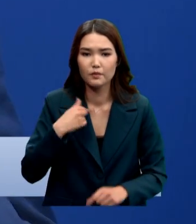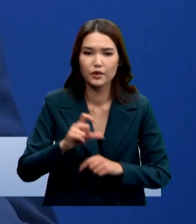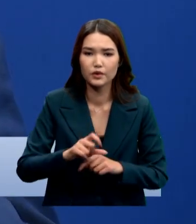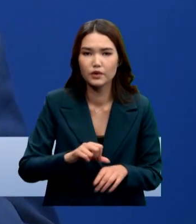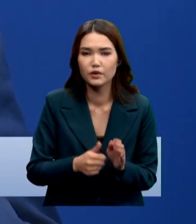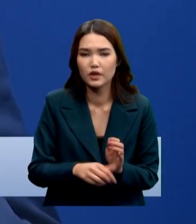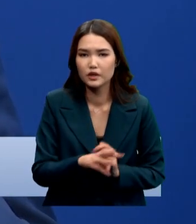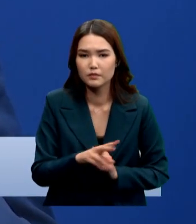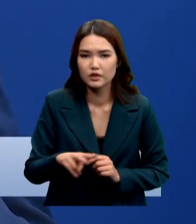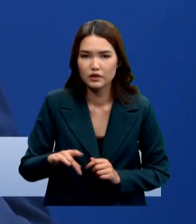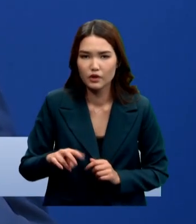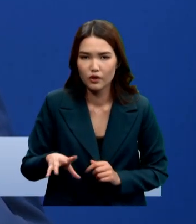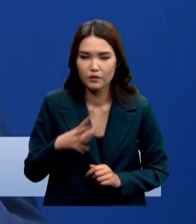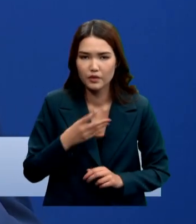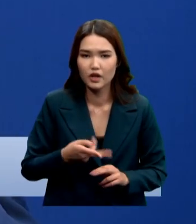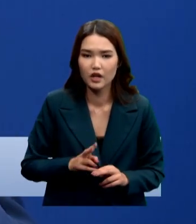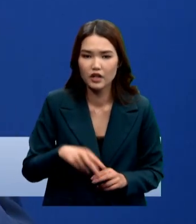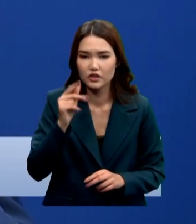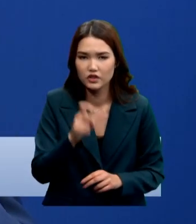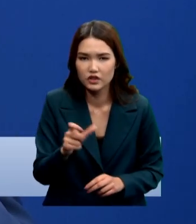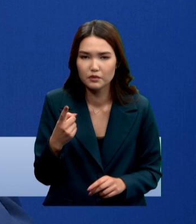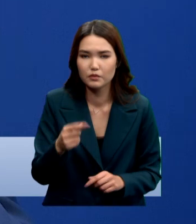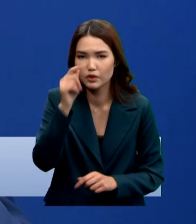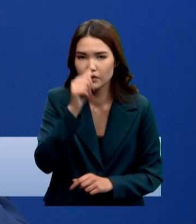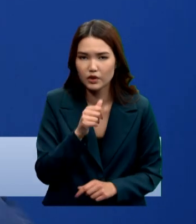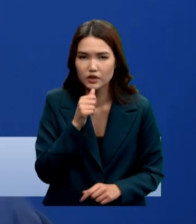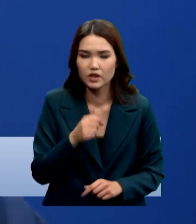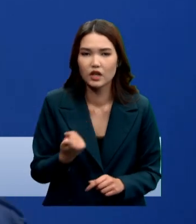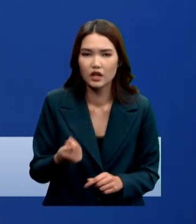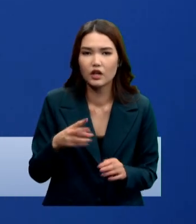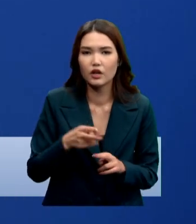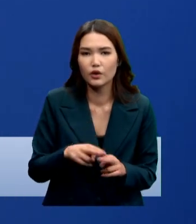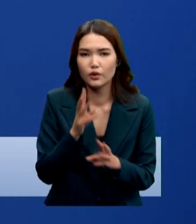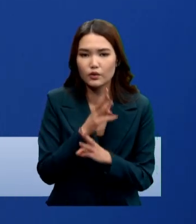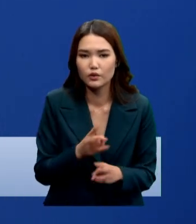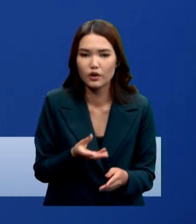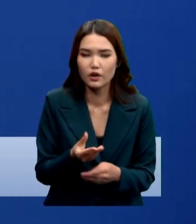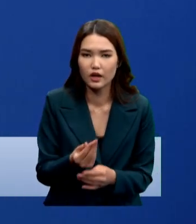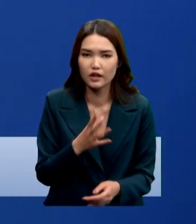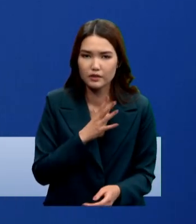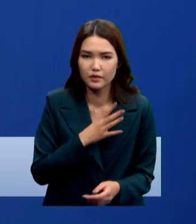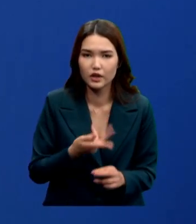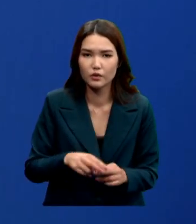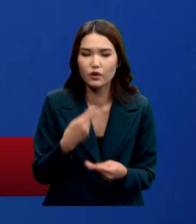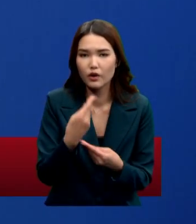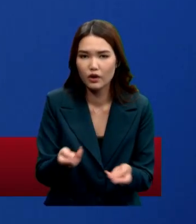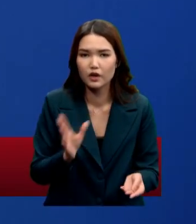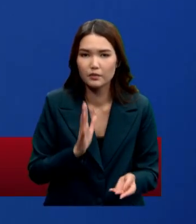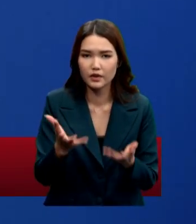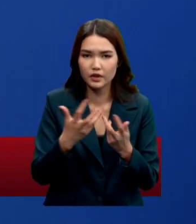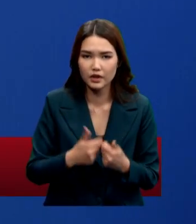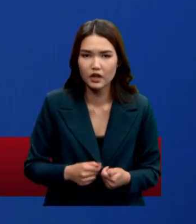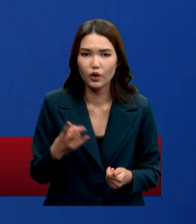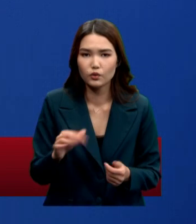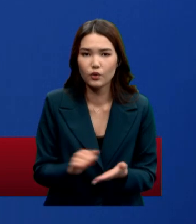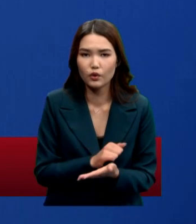миллионның актілеріне қол қой дейді. Мен оларға: жігіттер, сіздер 1.90 ішінде істеген жұмыстарыңның көлемін жазып көрсетіңдер, соған қарай төлейміз дедім. Алайда техникалық